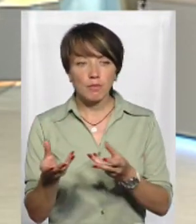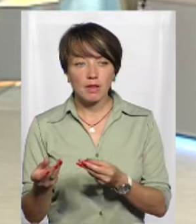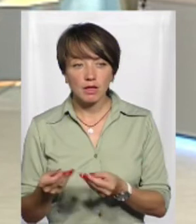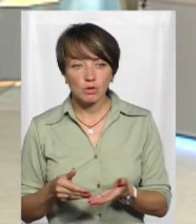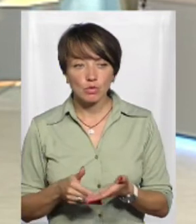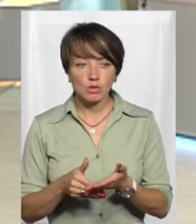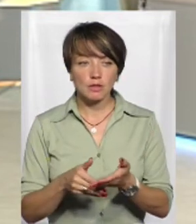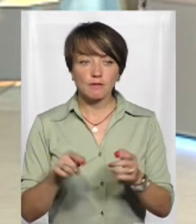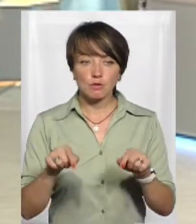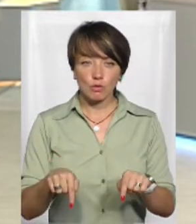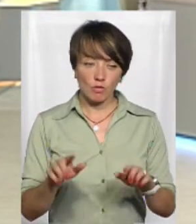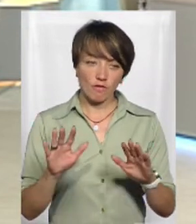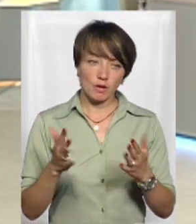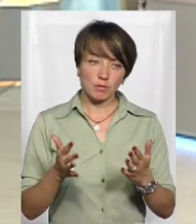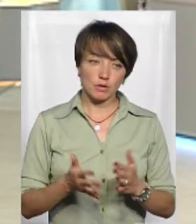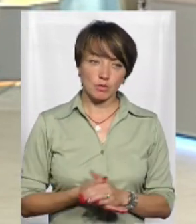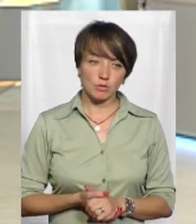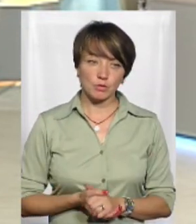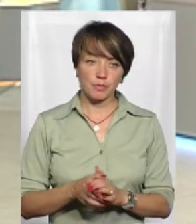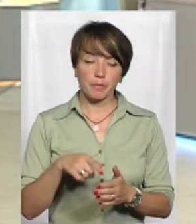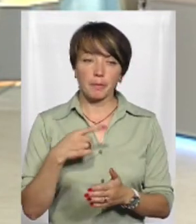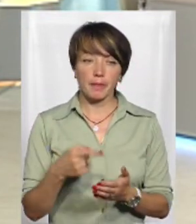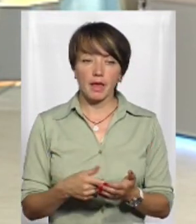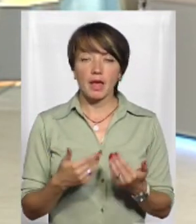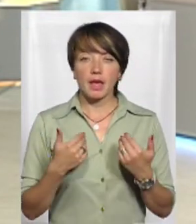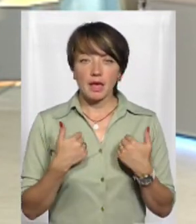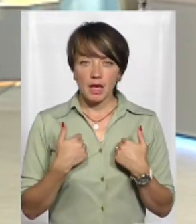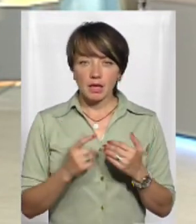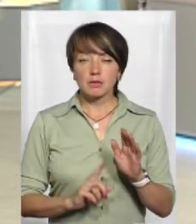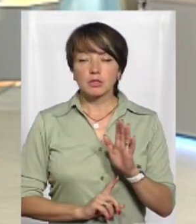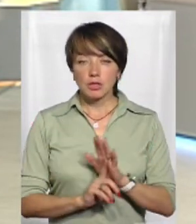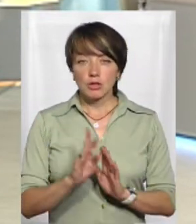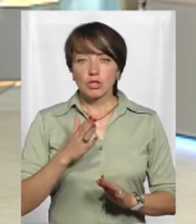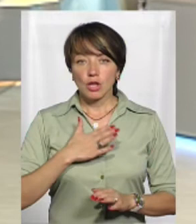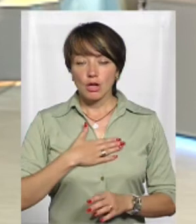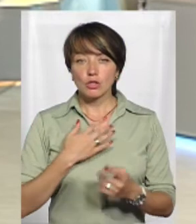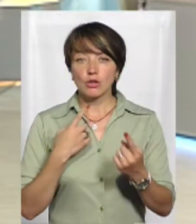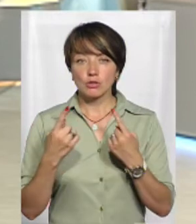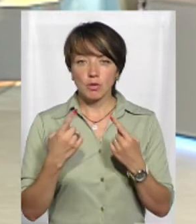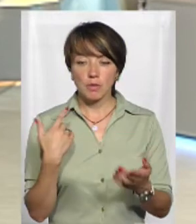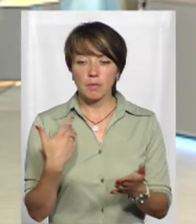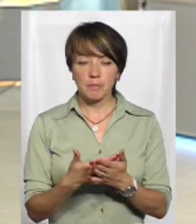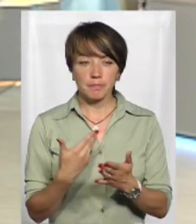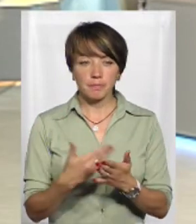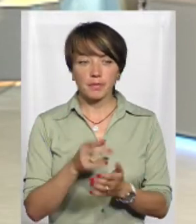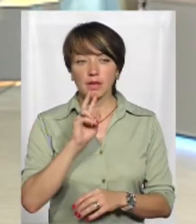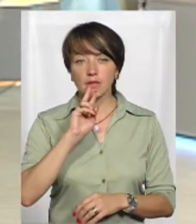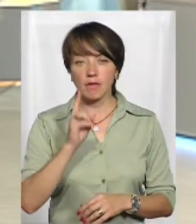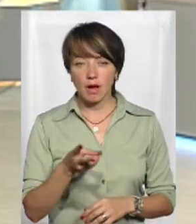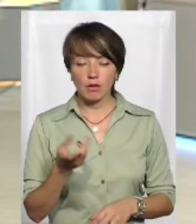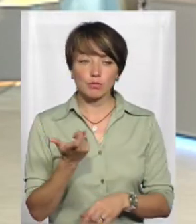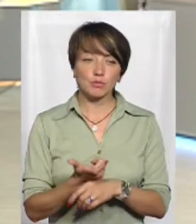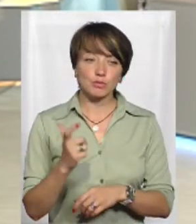конкретному випадку, пане Олександре? Так я спочатку нашої розмови говорив, що ми вже порядку 2 років, може вже навіть